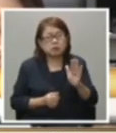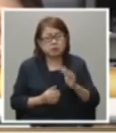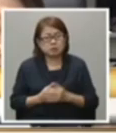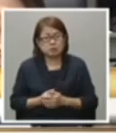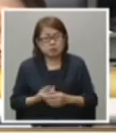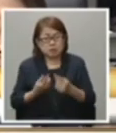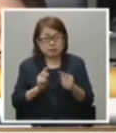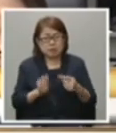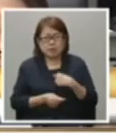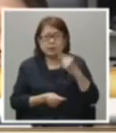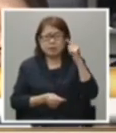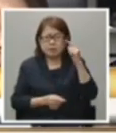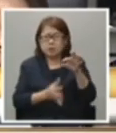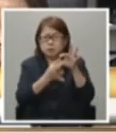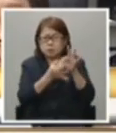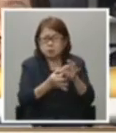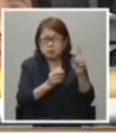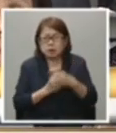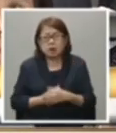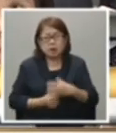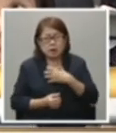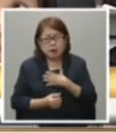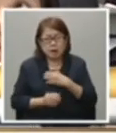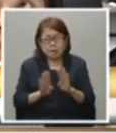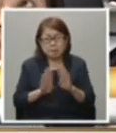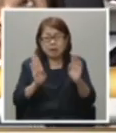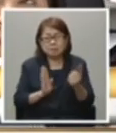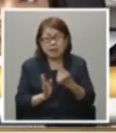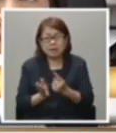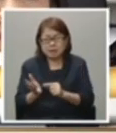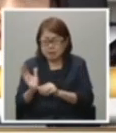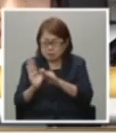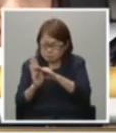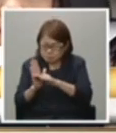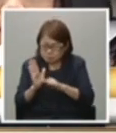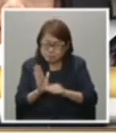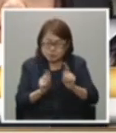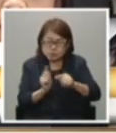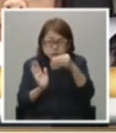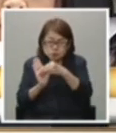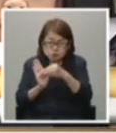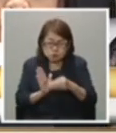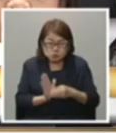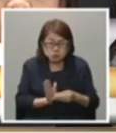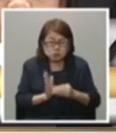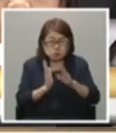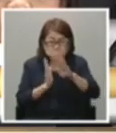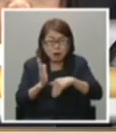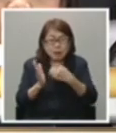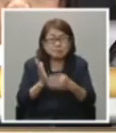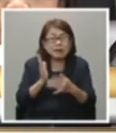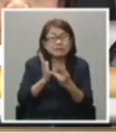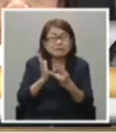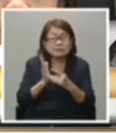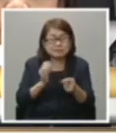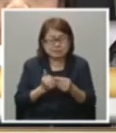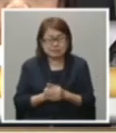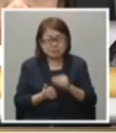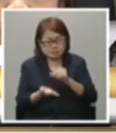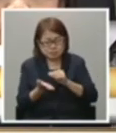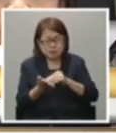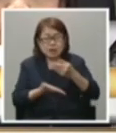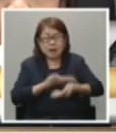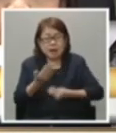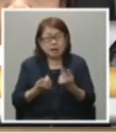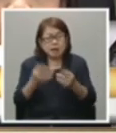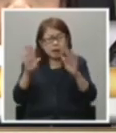แต่สิ่งที่ดิฉันเป็นห่วงคือการที่เขามาตั้งแพลตฟอร์มเนี่ยเขาจะสามารถได้ข้อมูลต่างๆเหมือนมากอบโกยที่เมืองไทยอะค่ะ